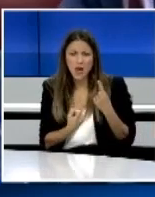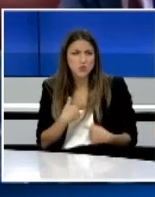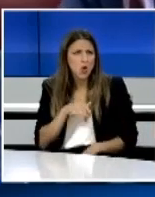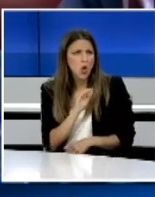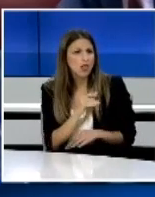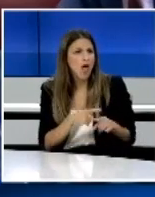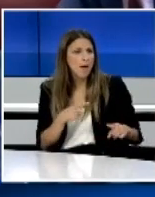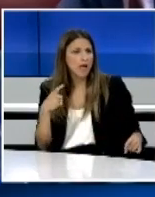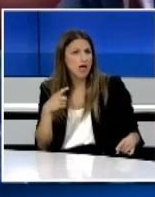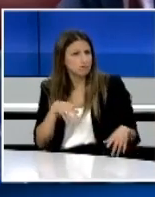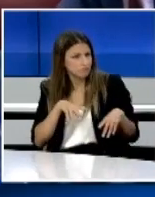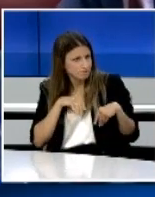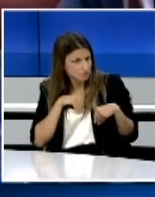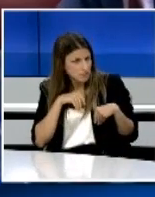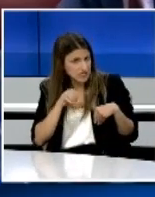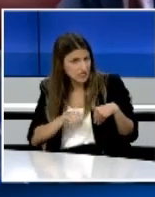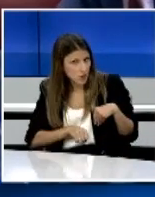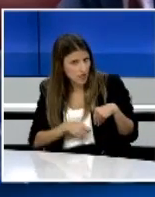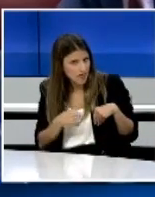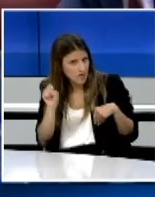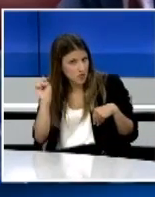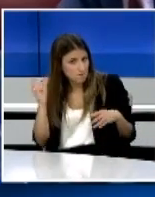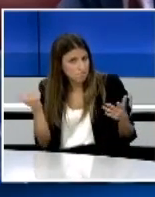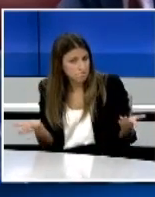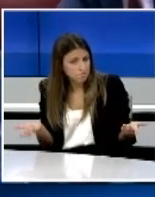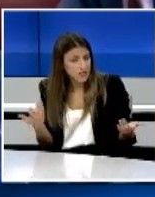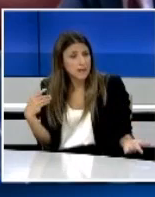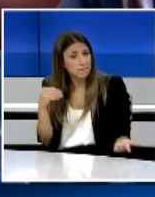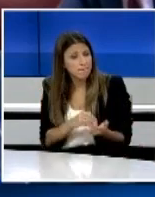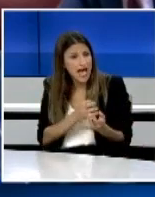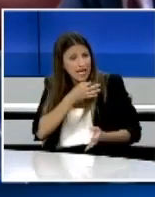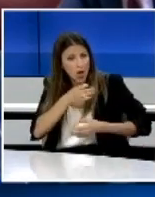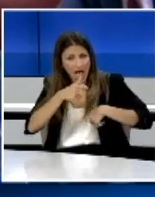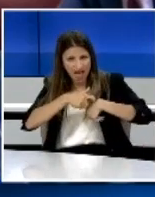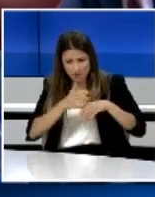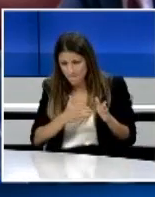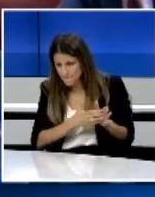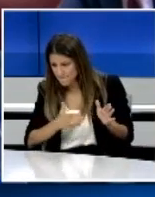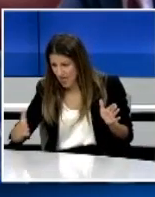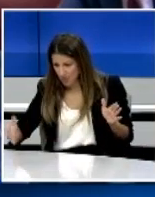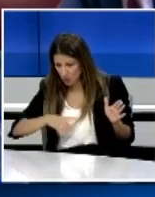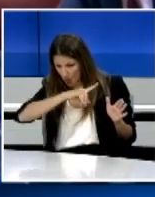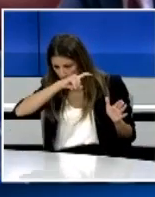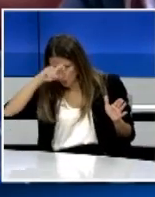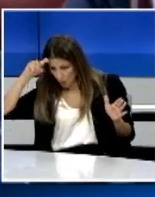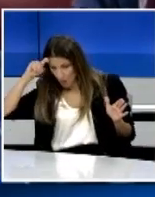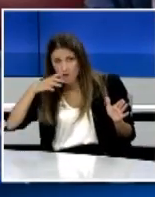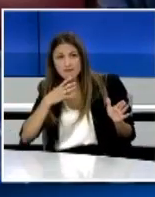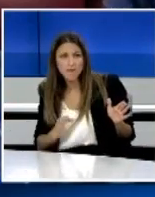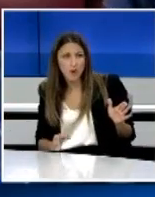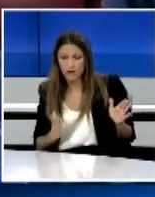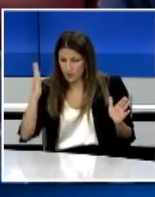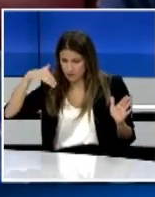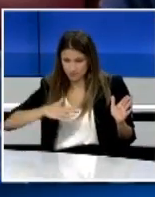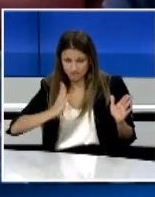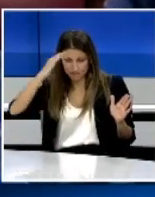με αυτό? Αυτό σας ερώτησα. Και σας λέω, δηλαδή, έχουμε ανώμαλες περιόδους σήμερα και χρειάζεται